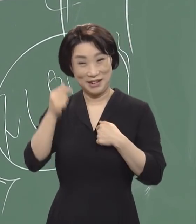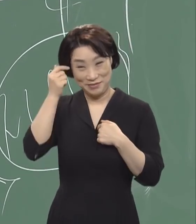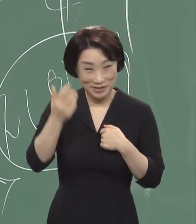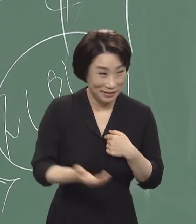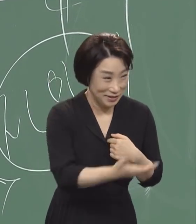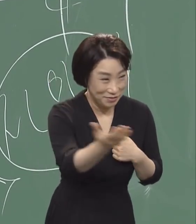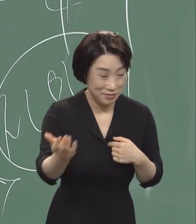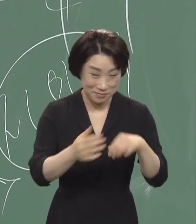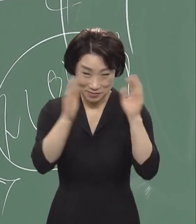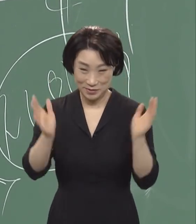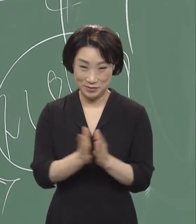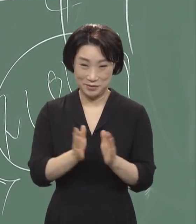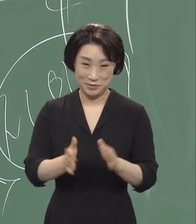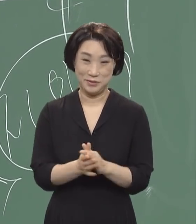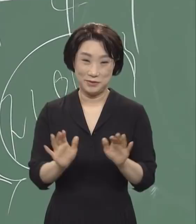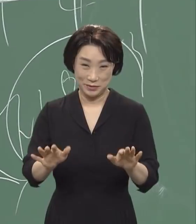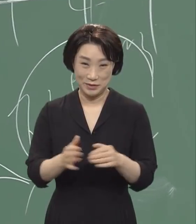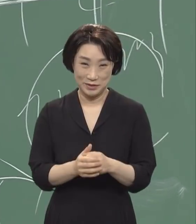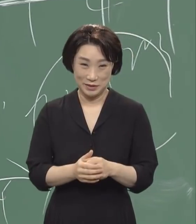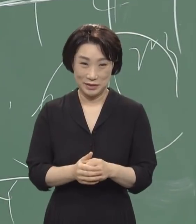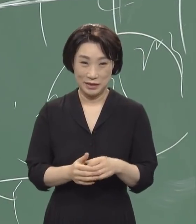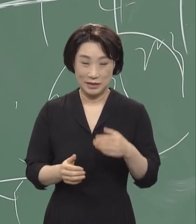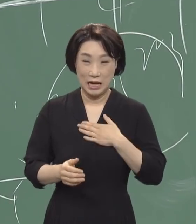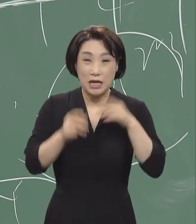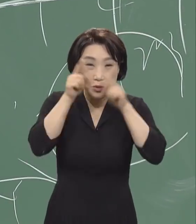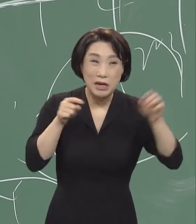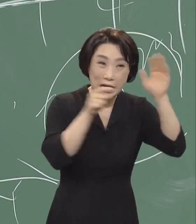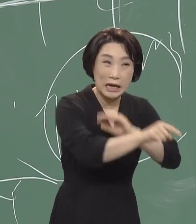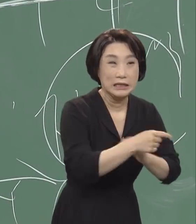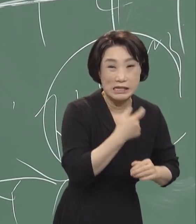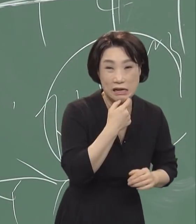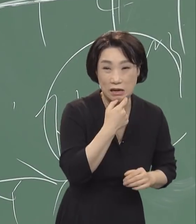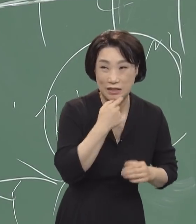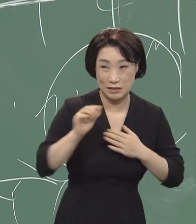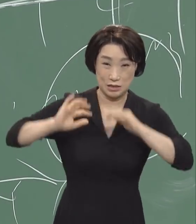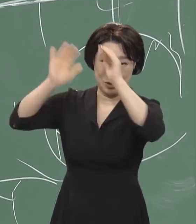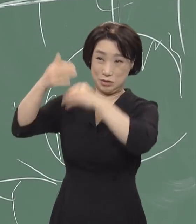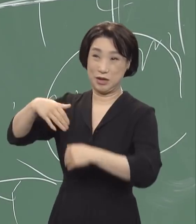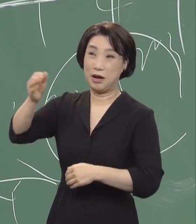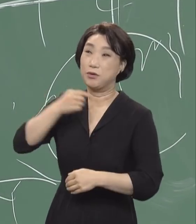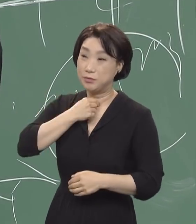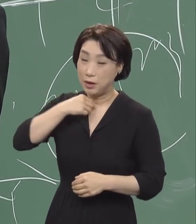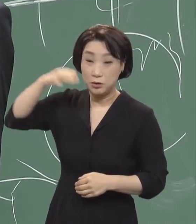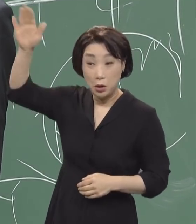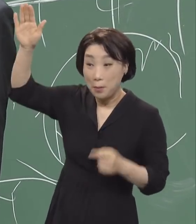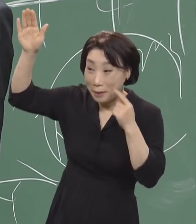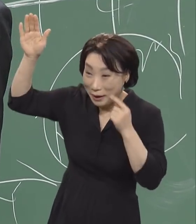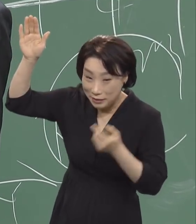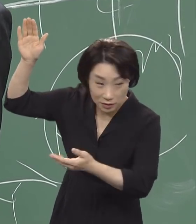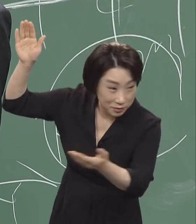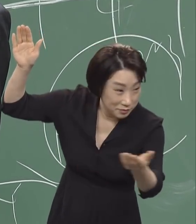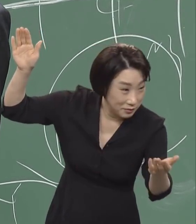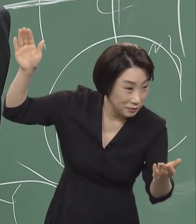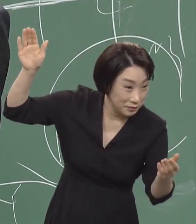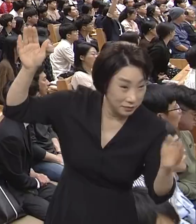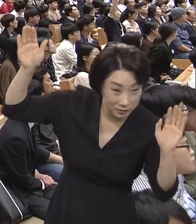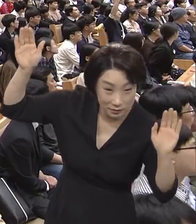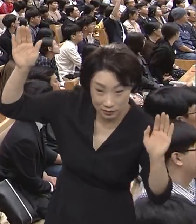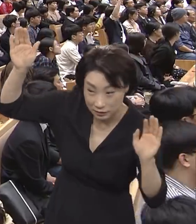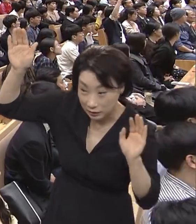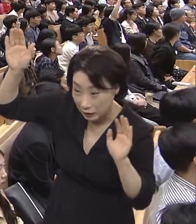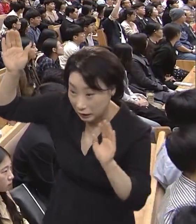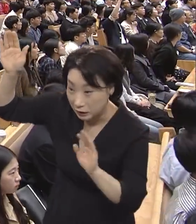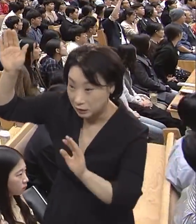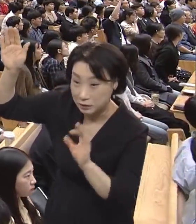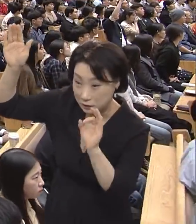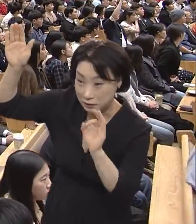전부 다 명찰 받으신 분 나는 지옥 가기 싫고 나는 천국 가고 싶다 하시는 분 손 한번 들어보세요 나는 지옥 가기